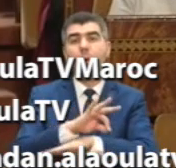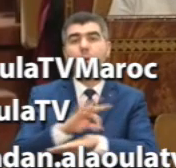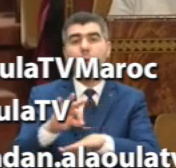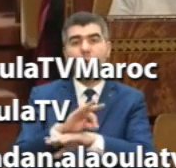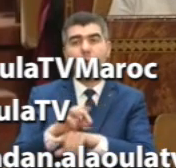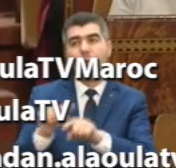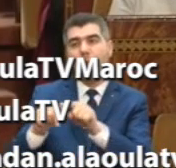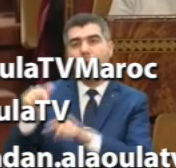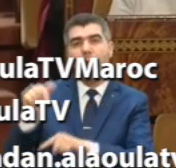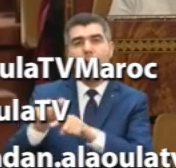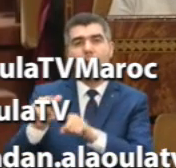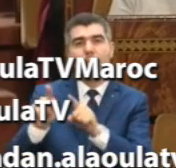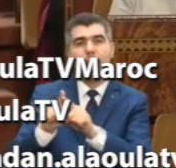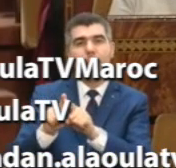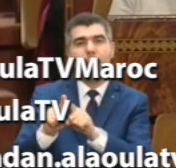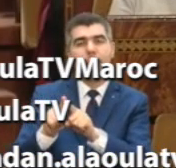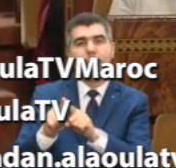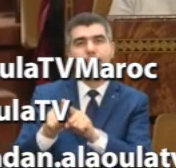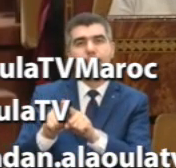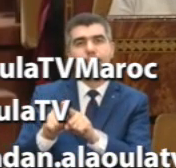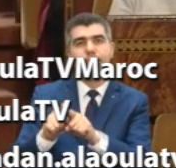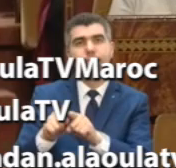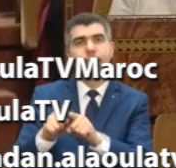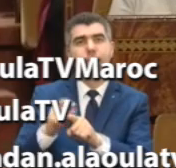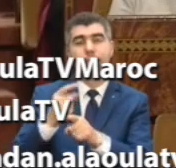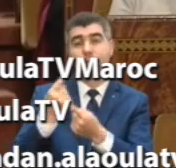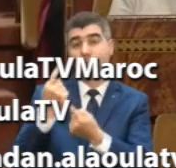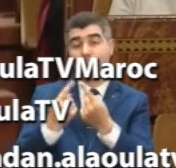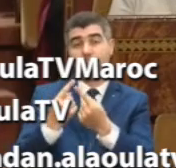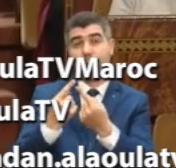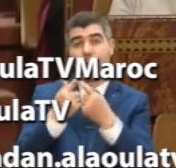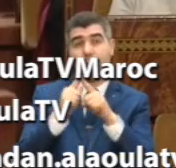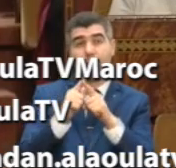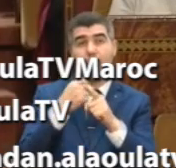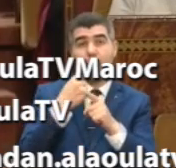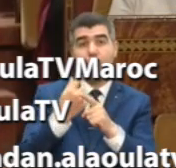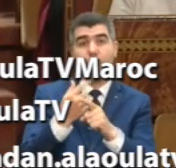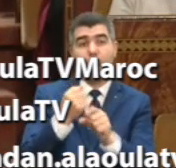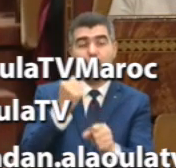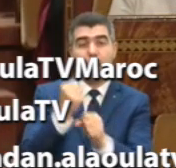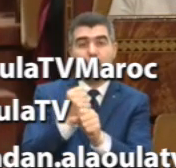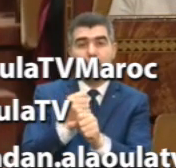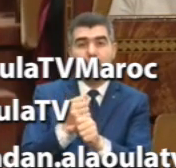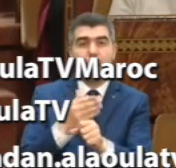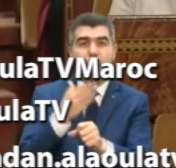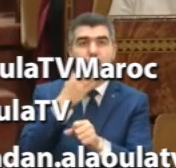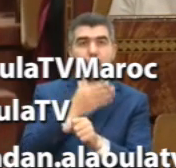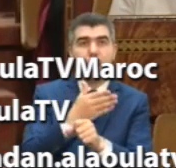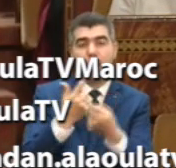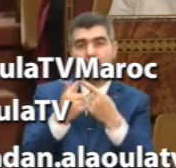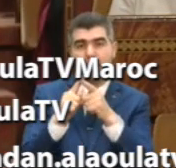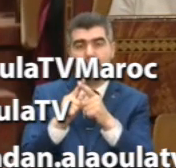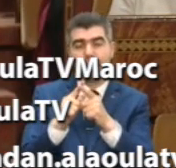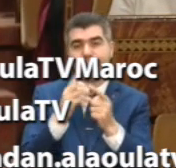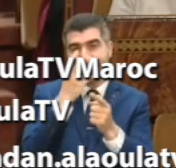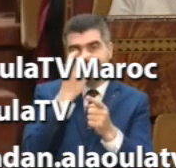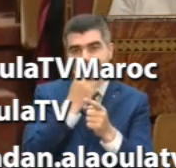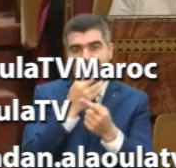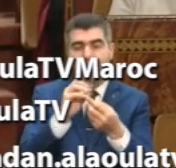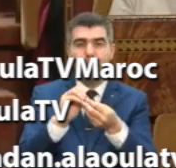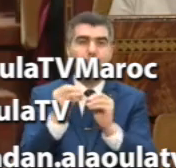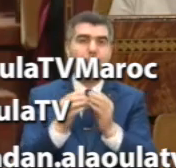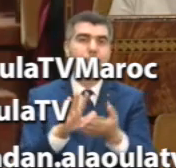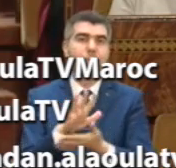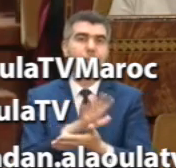لعناصر هذه الفئات، التوظيف السيء من مثل القيام بمجموعة من الأعمال داخل الإدارات العمومية. هذا الشيء كيسبب مجموعة من الإشكالات السيد